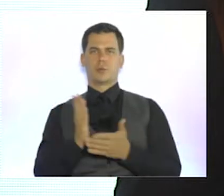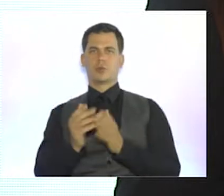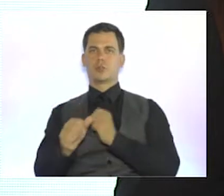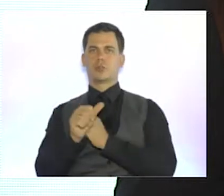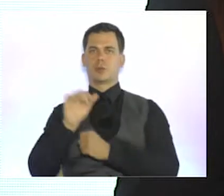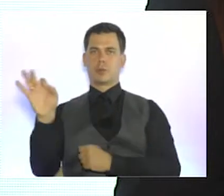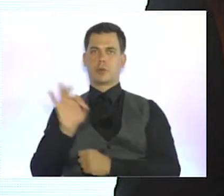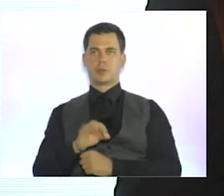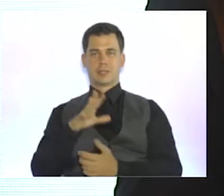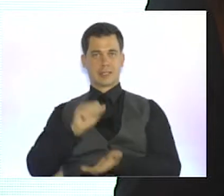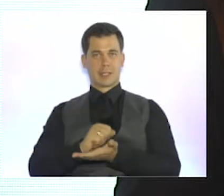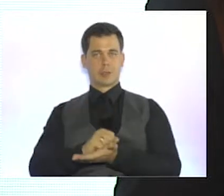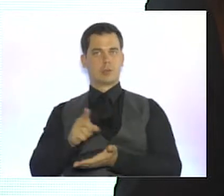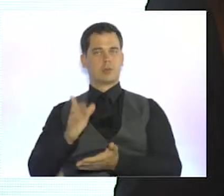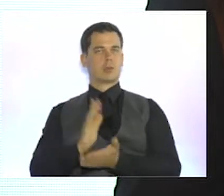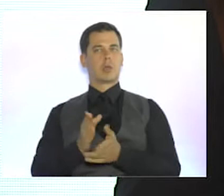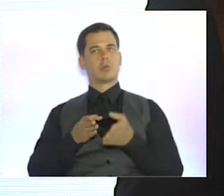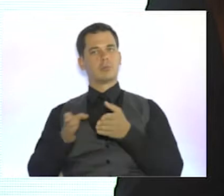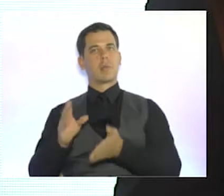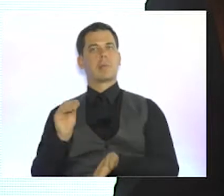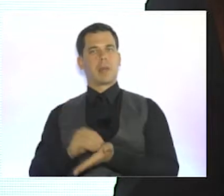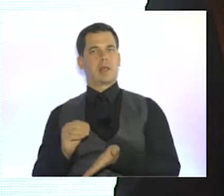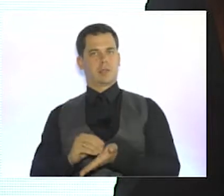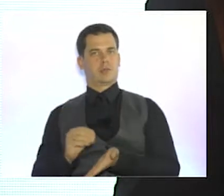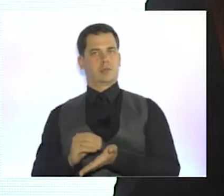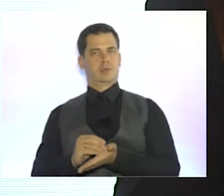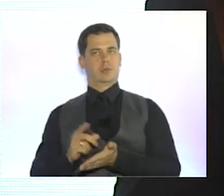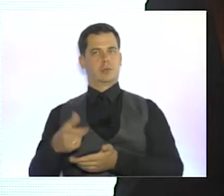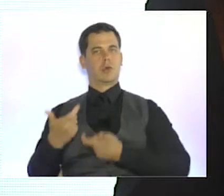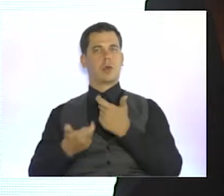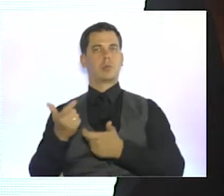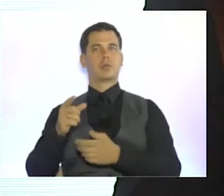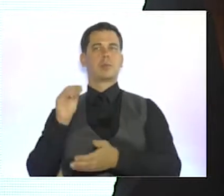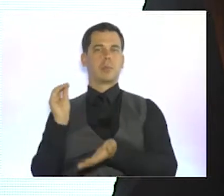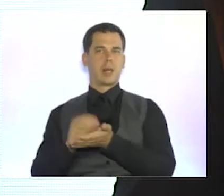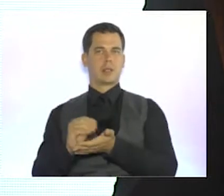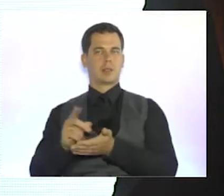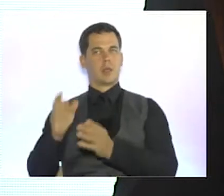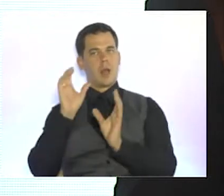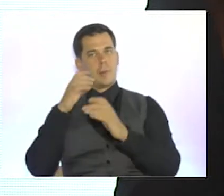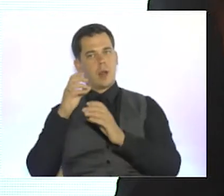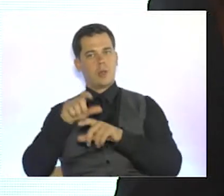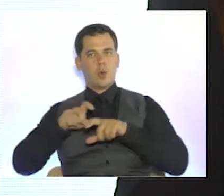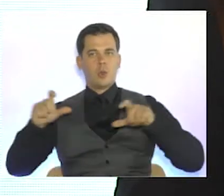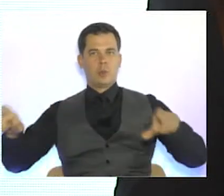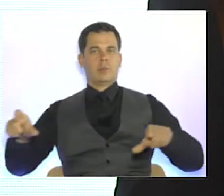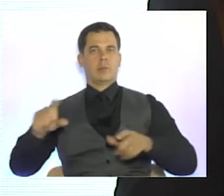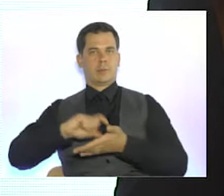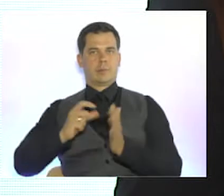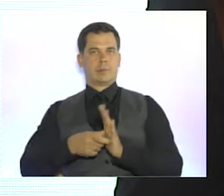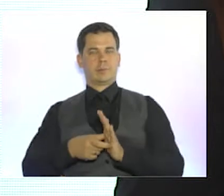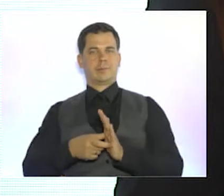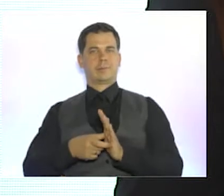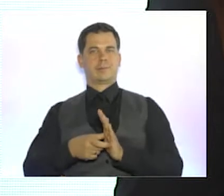60% zajęć odbywa się w profilu praktycznym. Są to zajęcia prowadzone przez praktyków, głównie w laboratoriach.